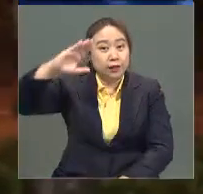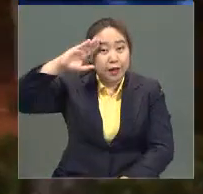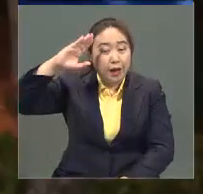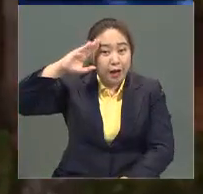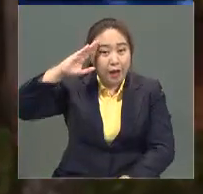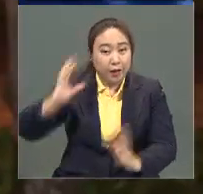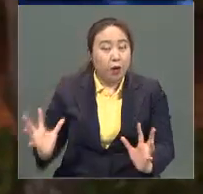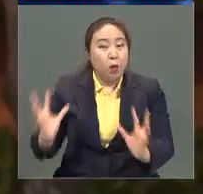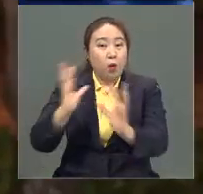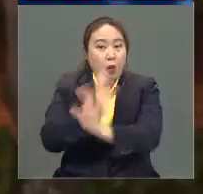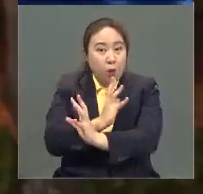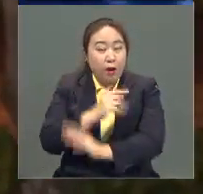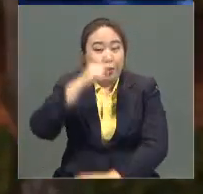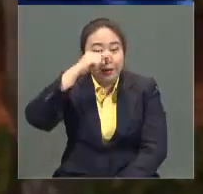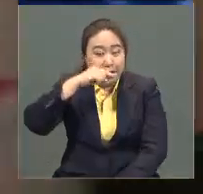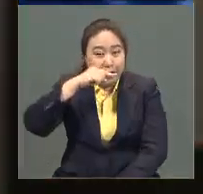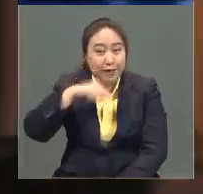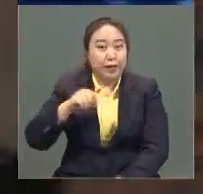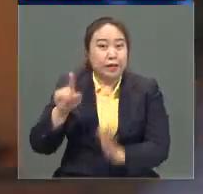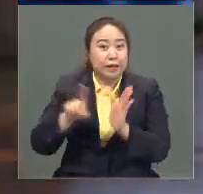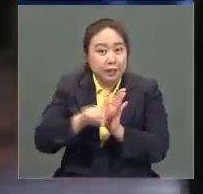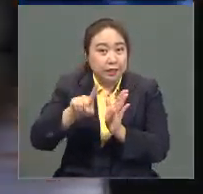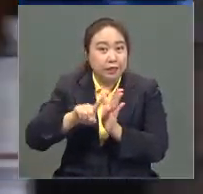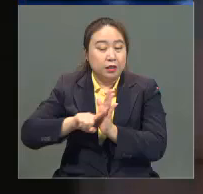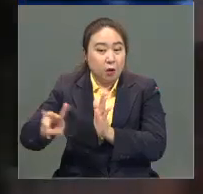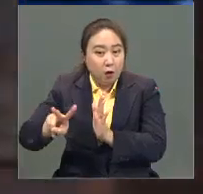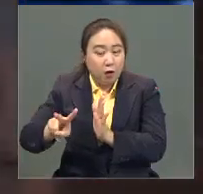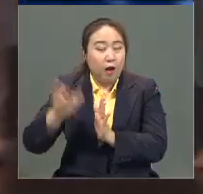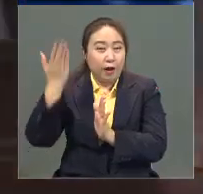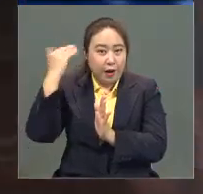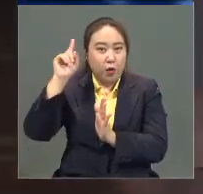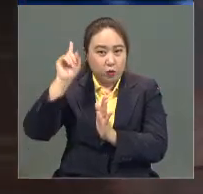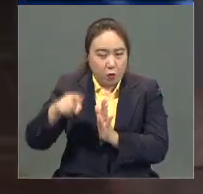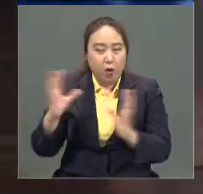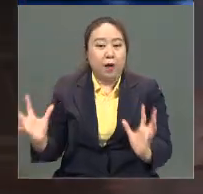แต่เมื่อถามว่าจะส่งผลกระทบต่อการสับเปลี่ยนกำลังกองร้อยทหารเฉพาะกิจThai South sudanผลัดที่ 1และผลัดที่ 2